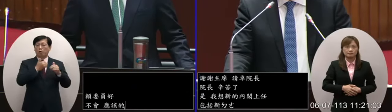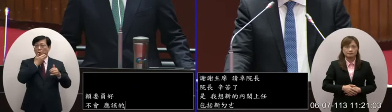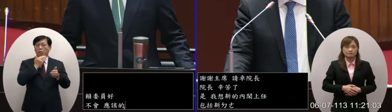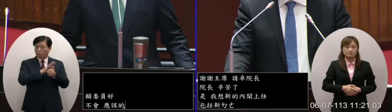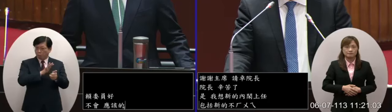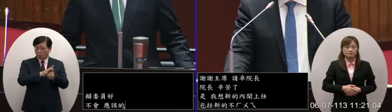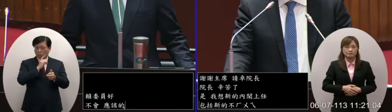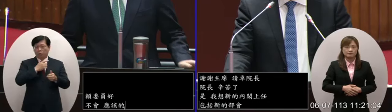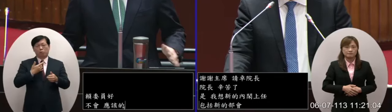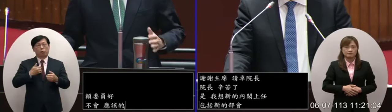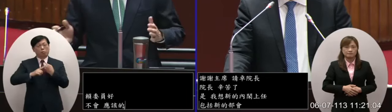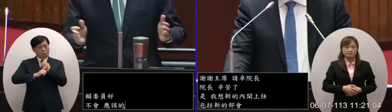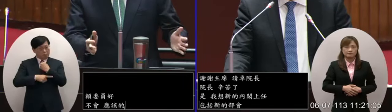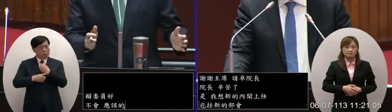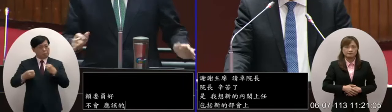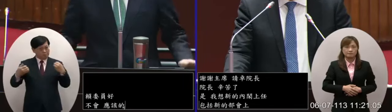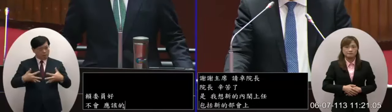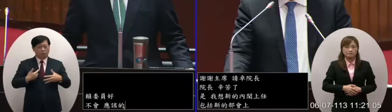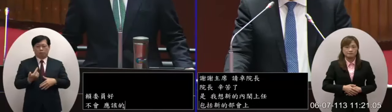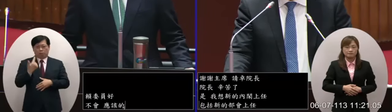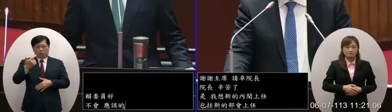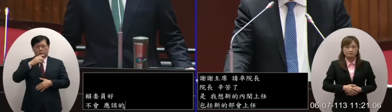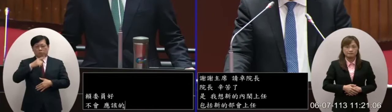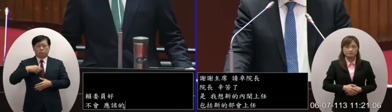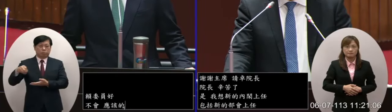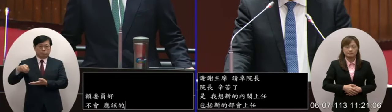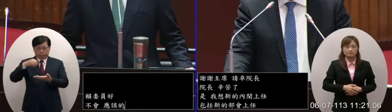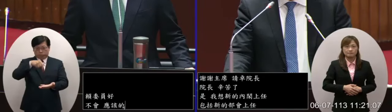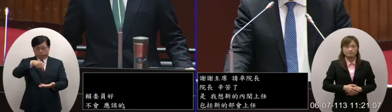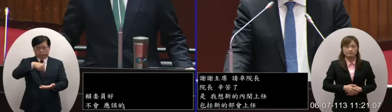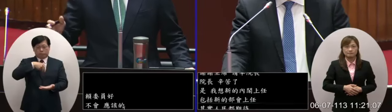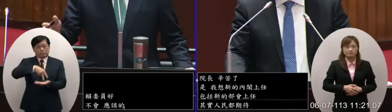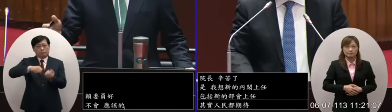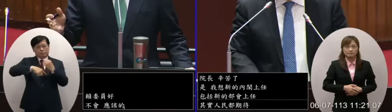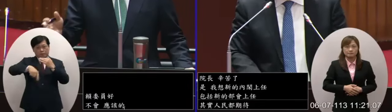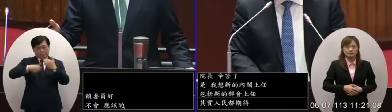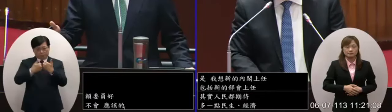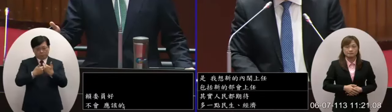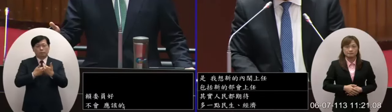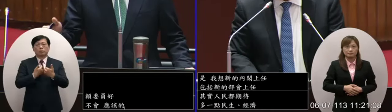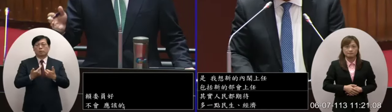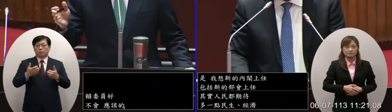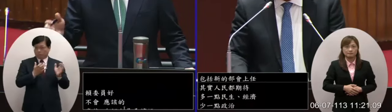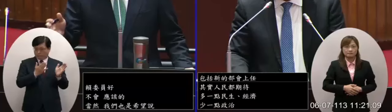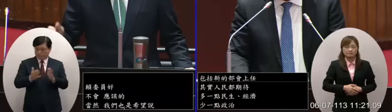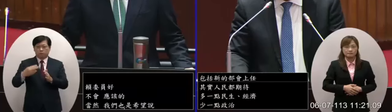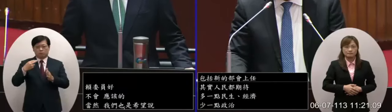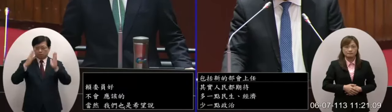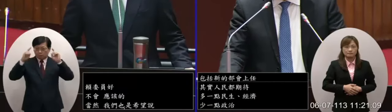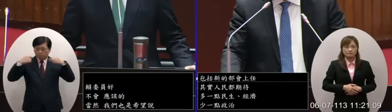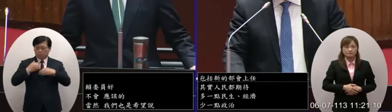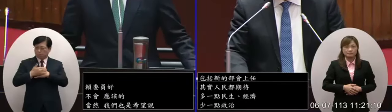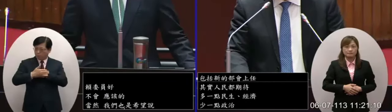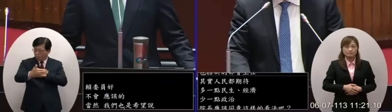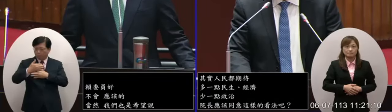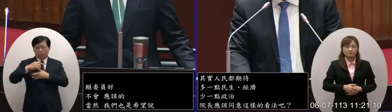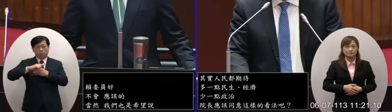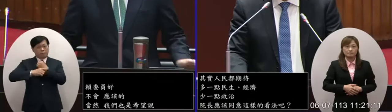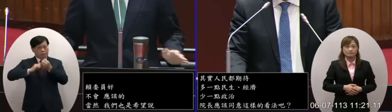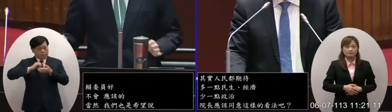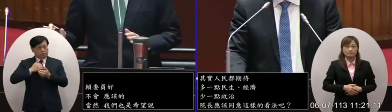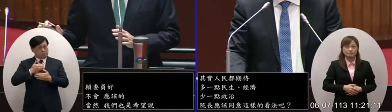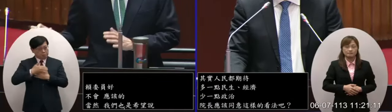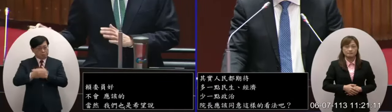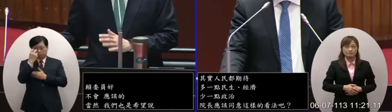没有争议的法案，尽快政策跟尽快送到大院来，能够经过合理而且正常程序、法定程序的审